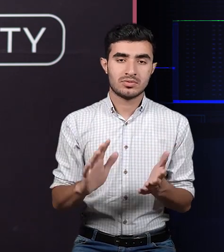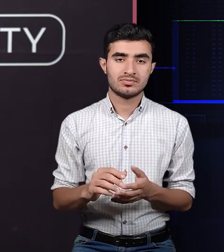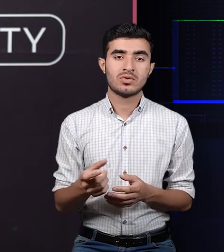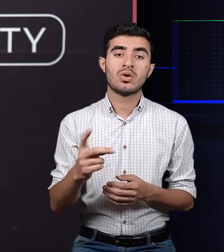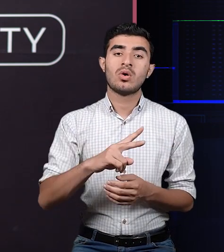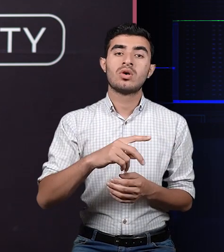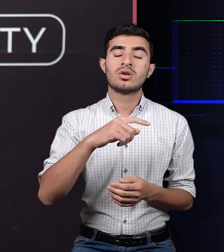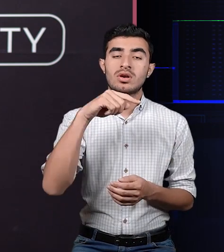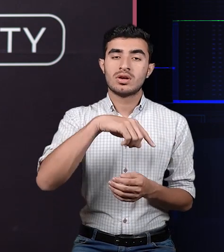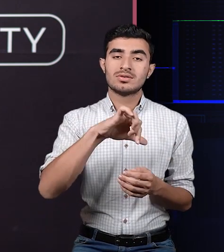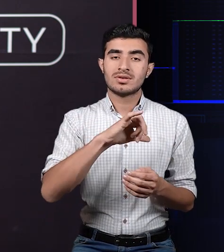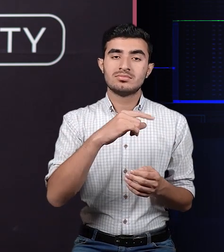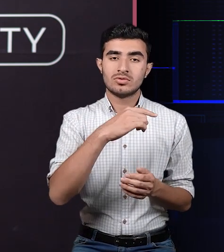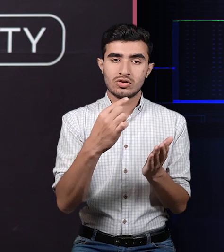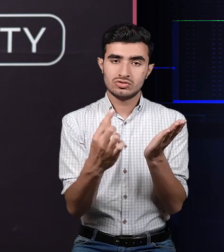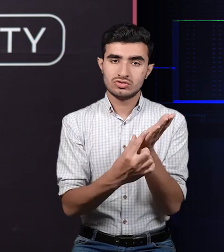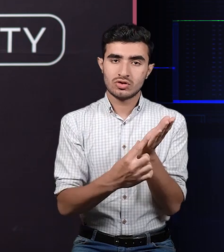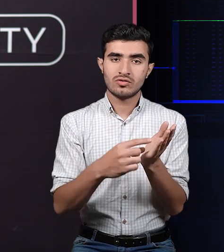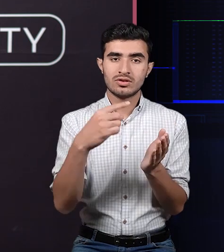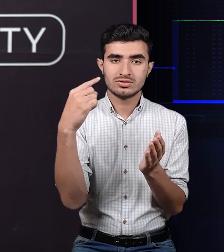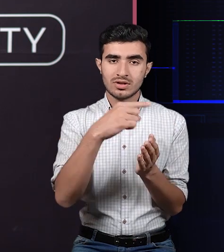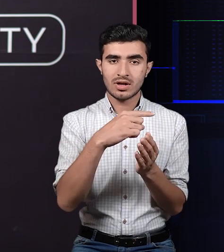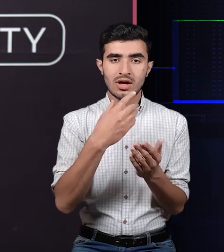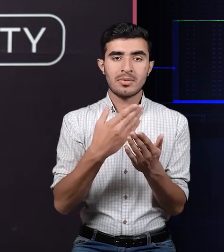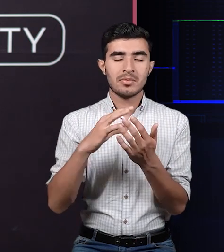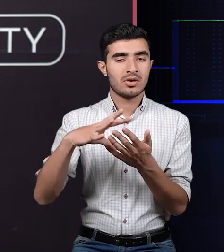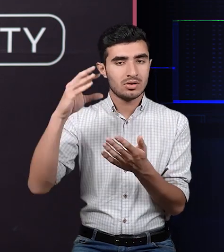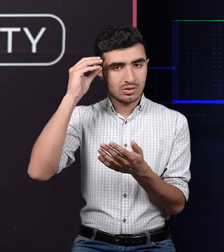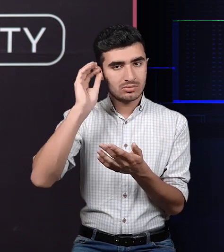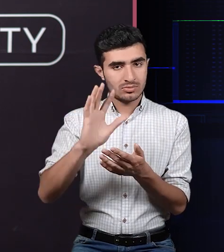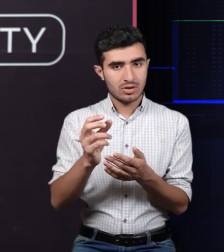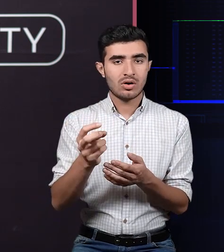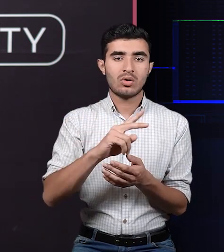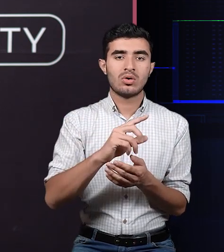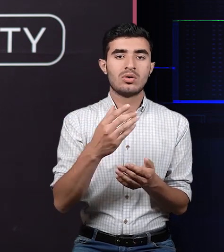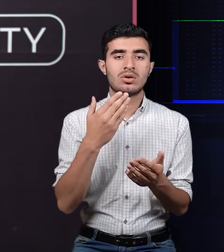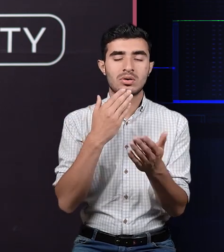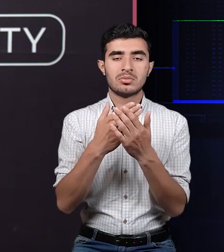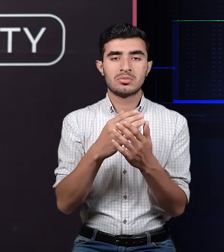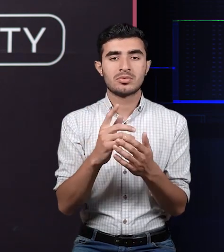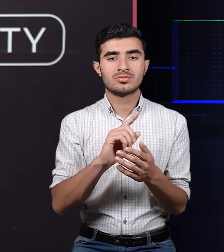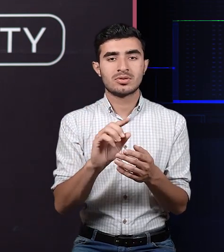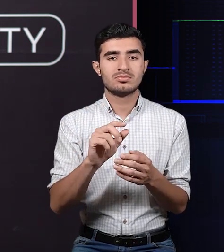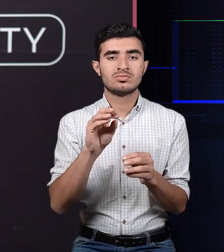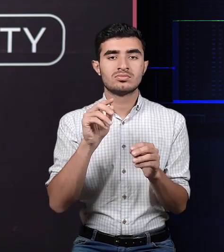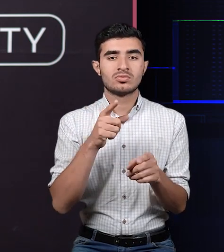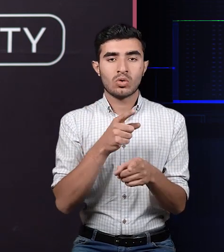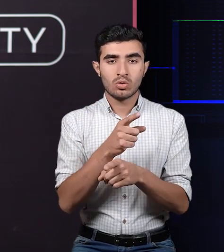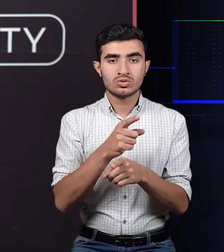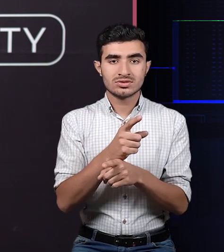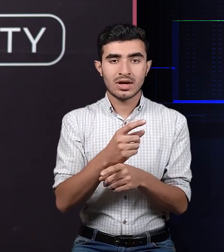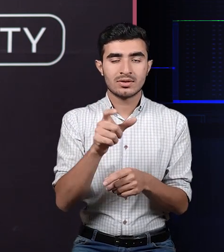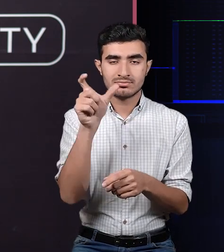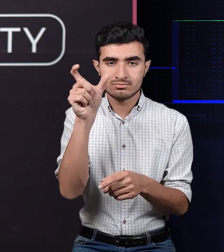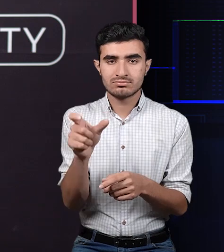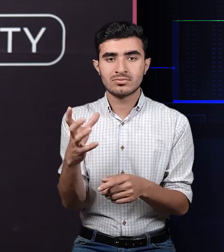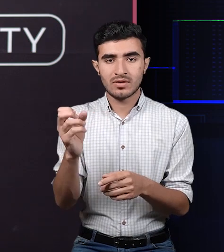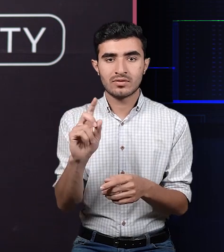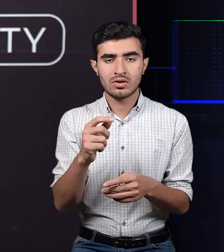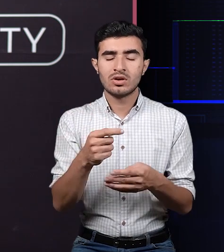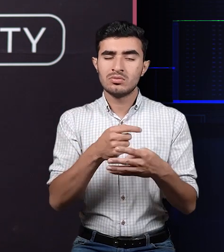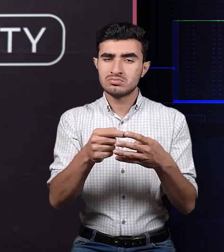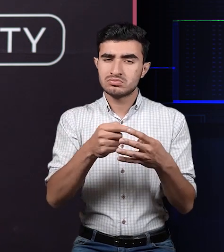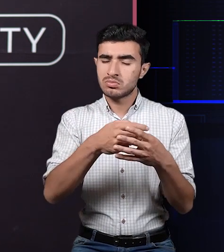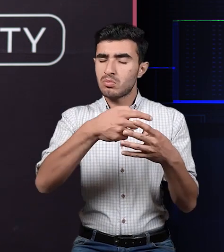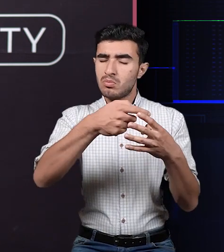جو تعلیم حاصل کر چکے یا کسی طور جن کا جس یونیورسٹی سے بحیثیت استاد بھی تعلق رہا، ان میں ان کی